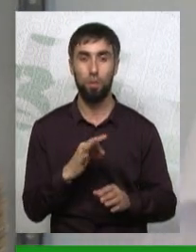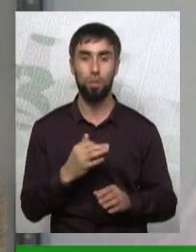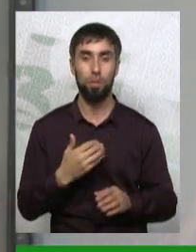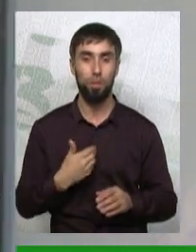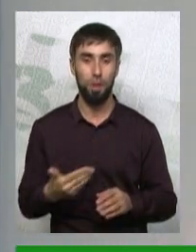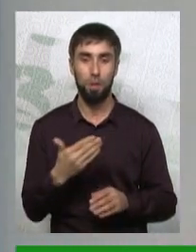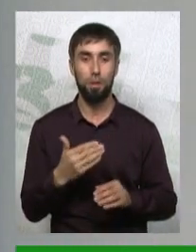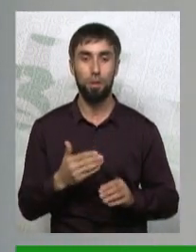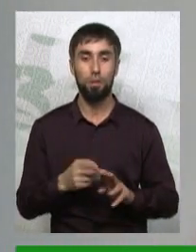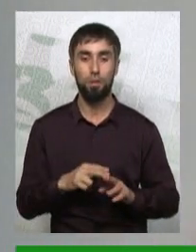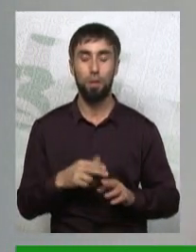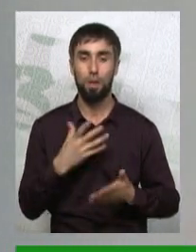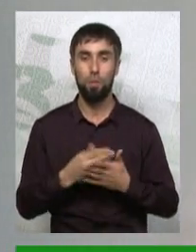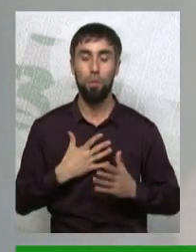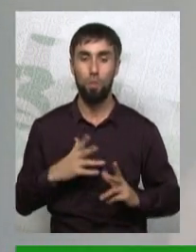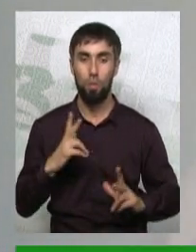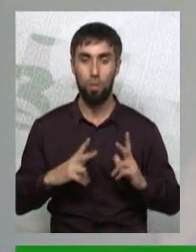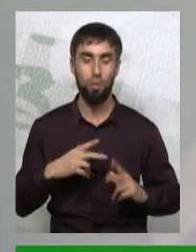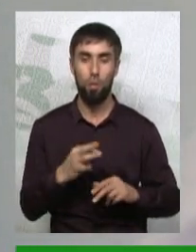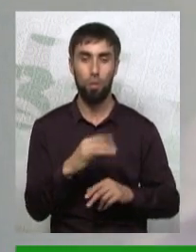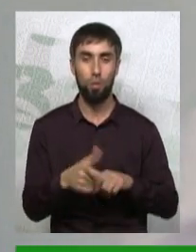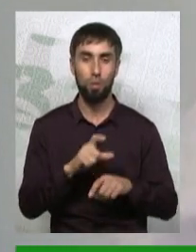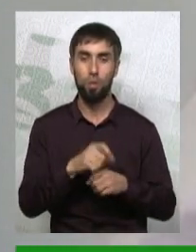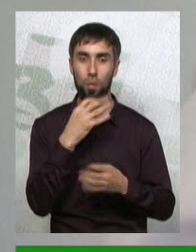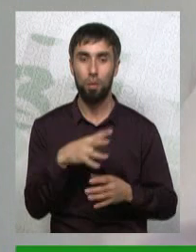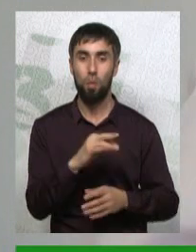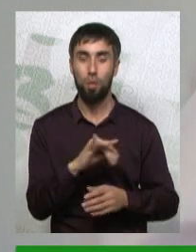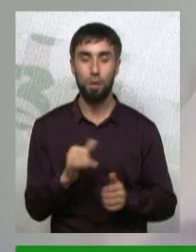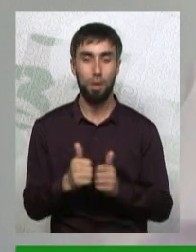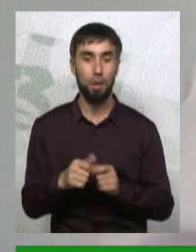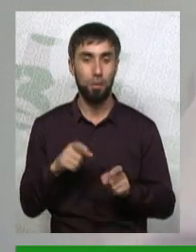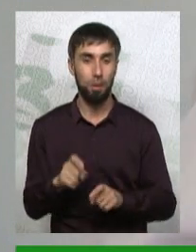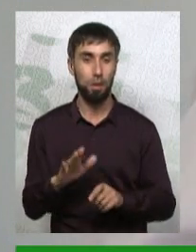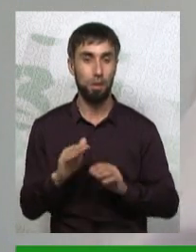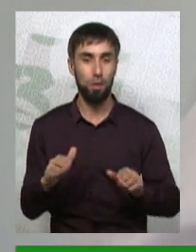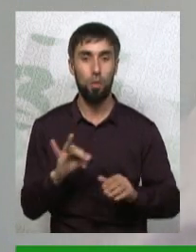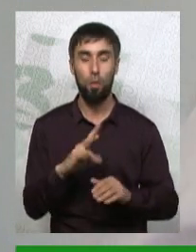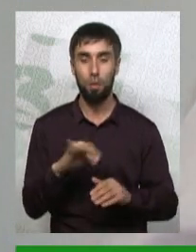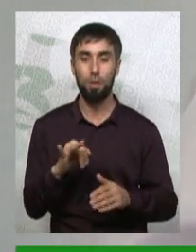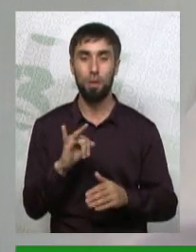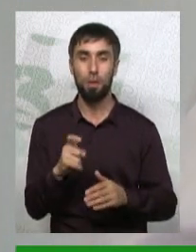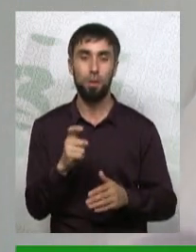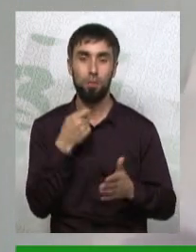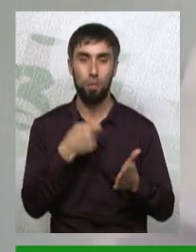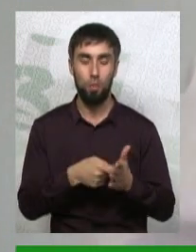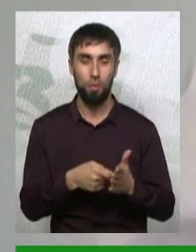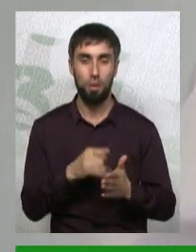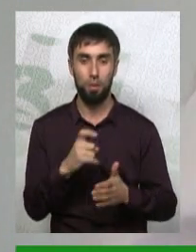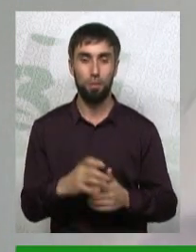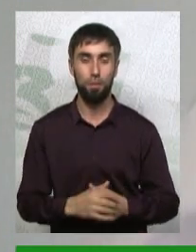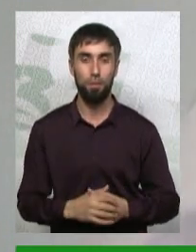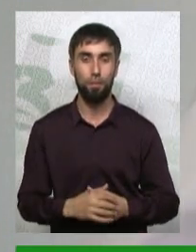бардар я, че ци ю и тха учителыш, уага дик учителыш бы. Ци бирш тюхи ахай ши хозы цар ю угел штей, пы ца кхан даю и